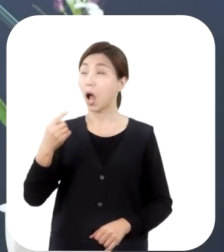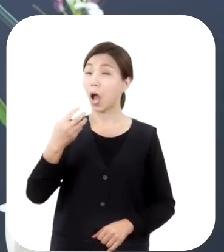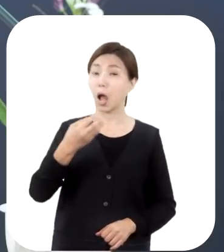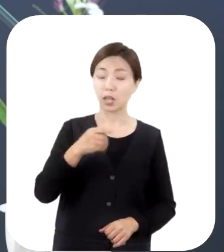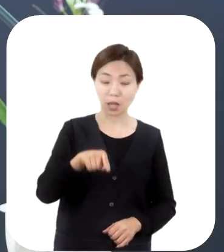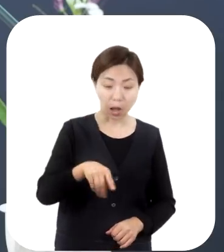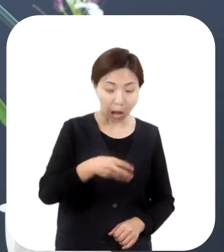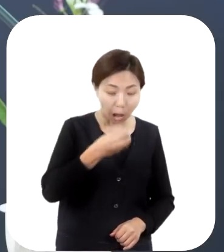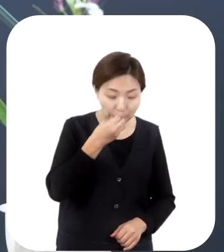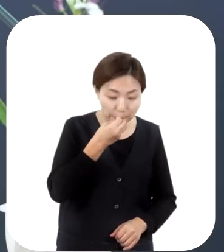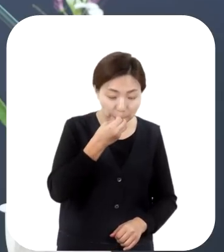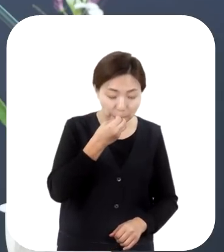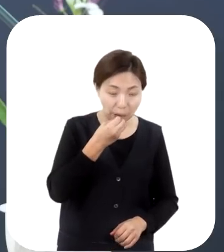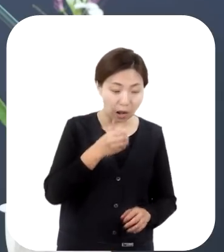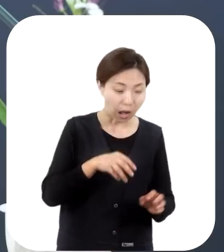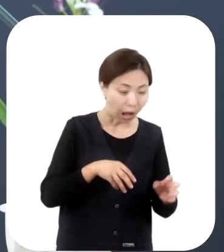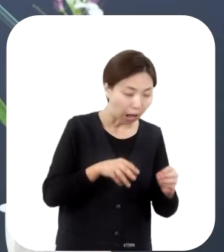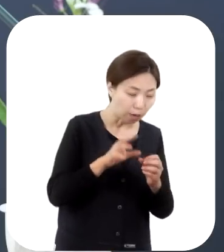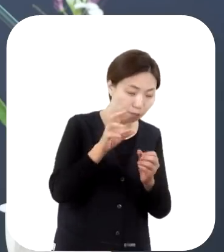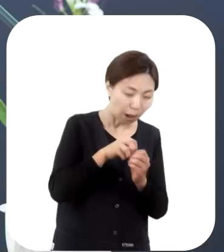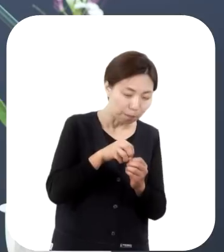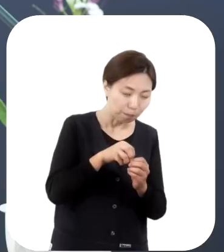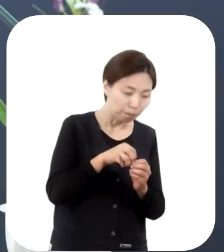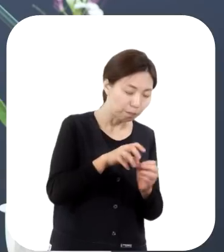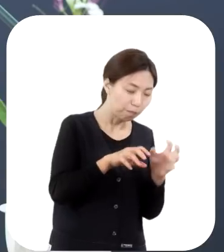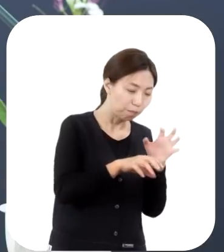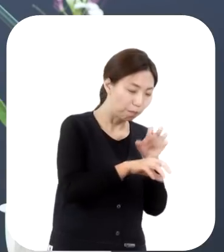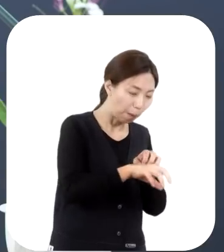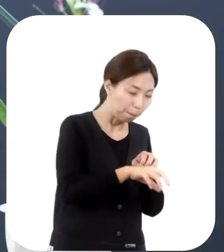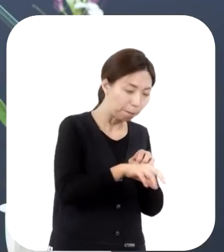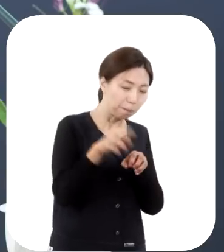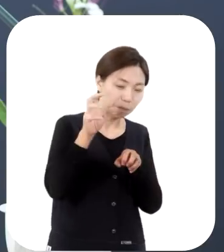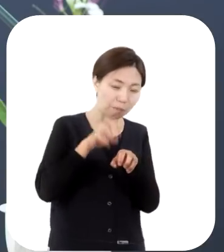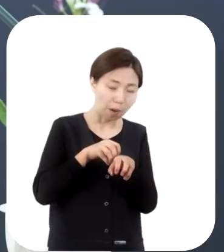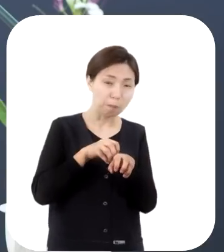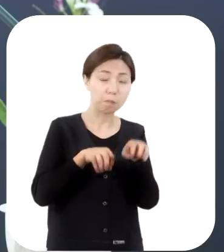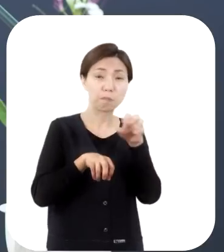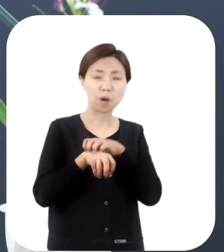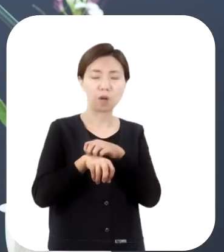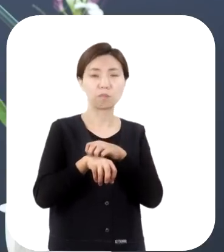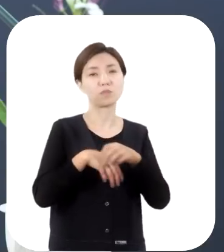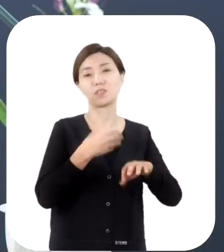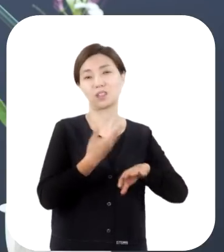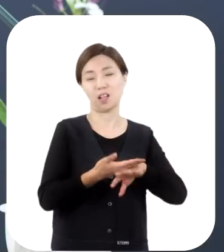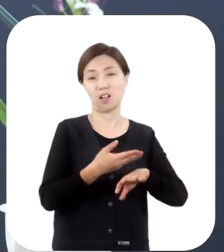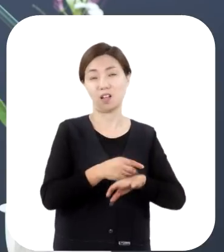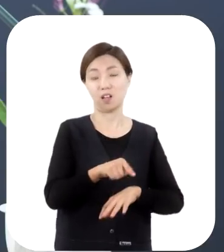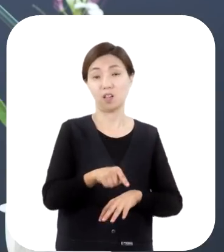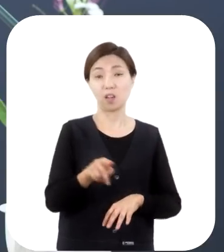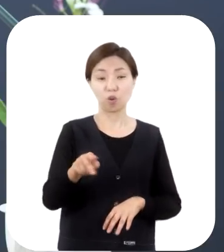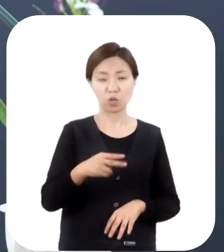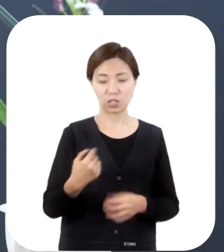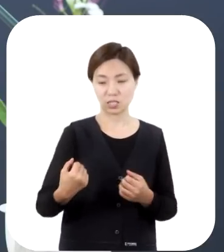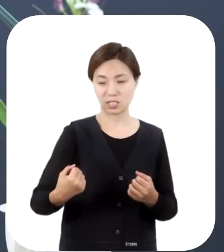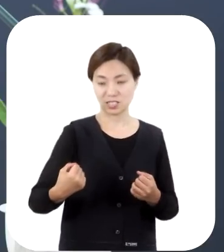생태계에서 먹고 먹히는 것에 대한 관점이 달라졌다는 거예요. 그것을